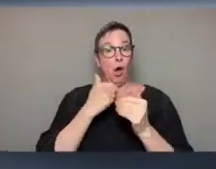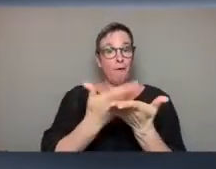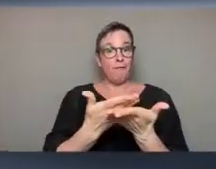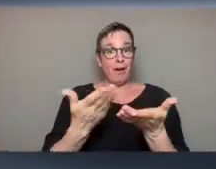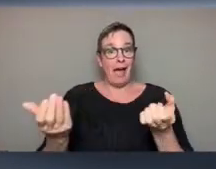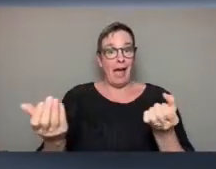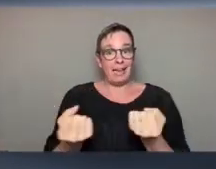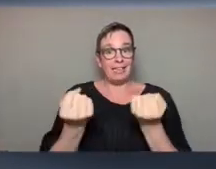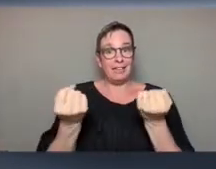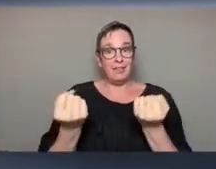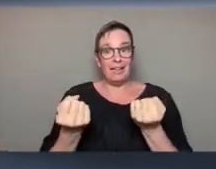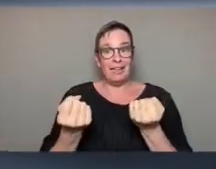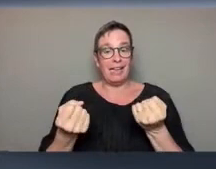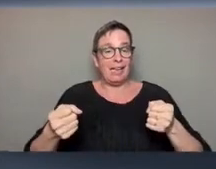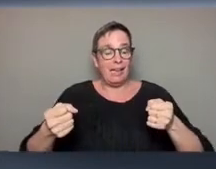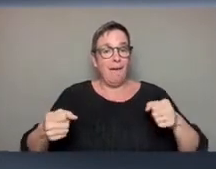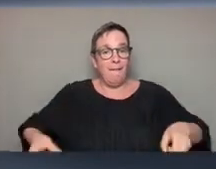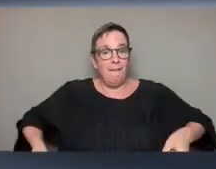en fauteuil tout-terrain.